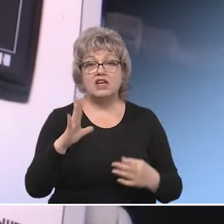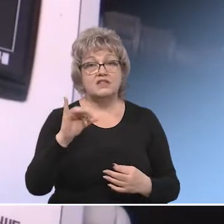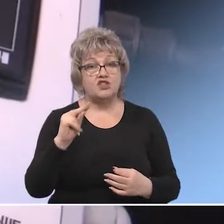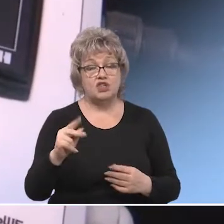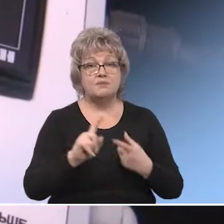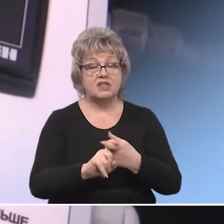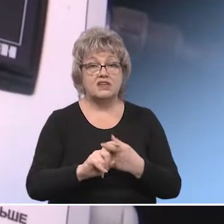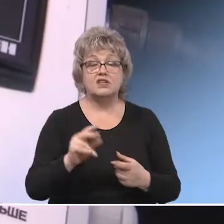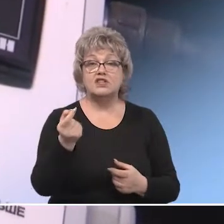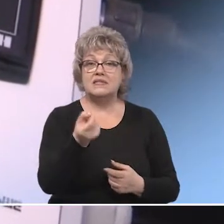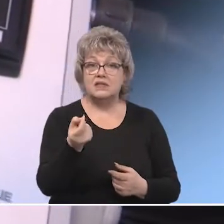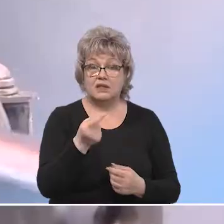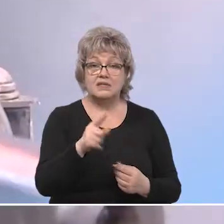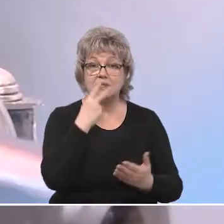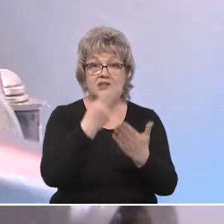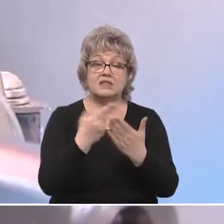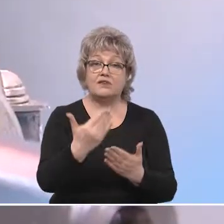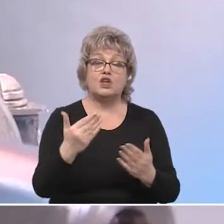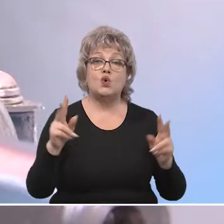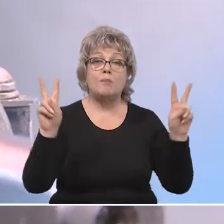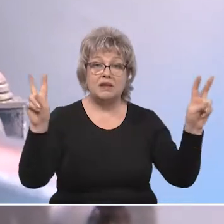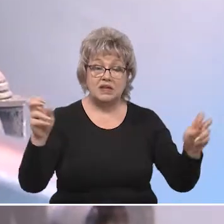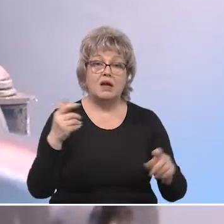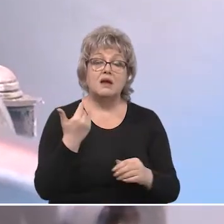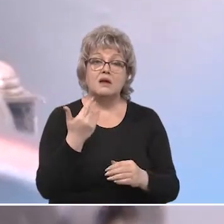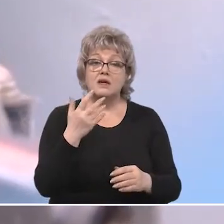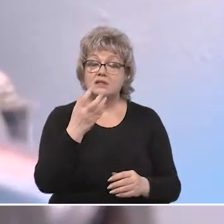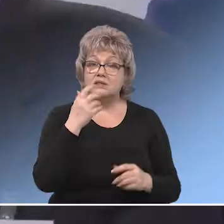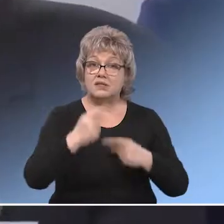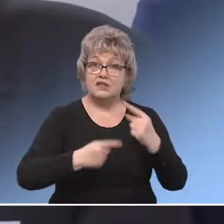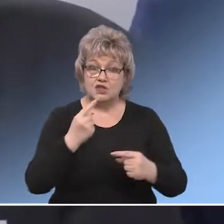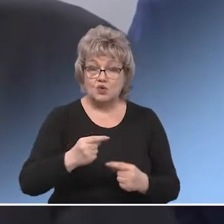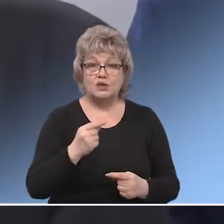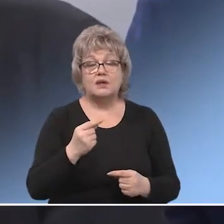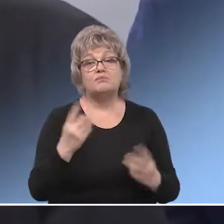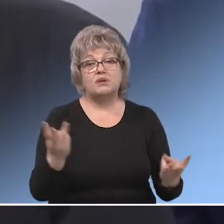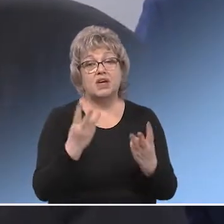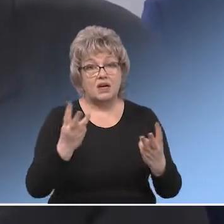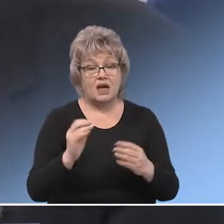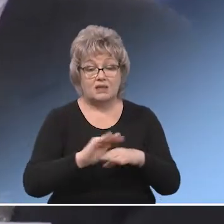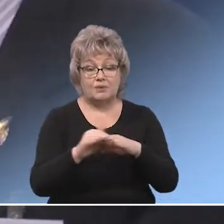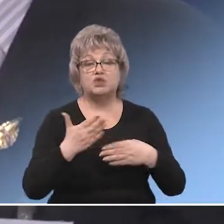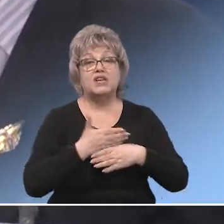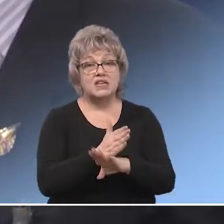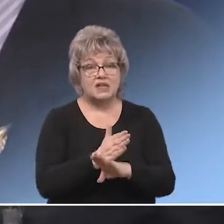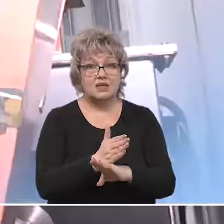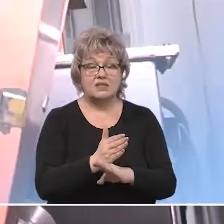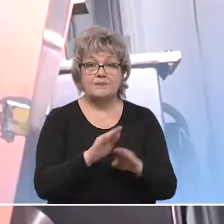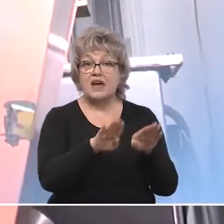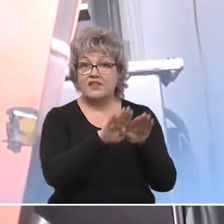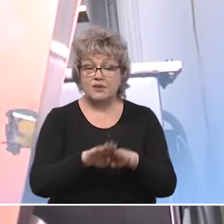для СВЧ-обеззараживания зерна. Здесь представлена ее модель. При традиционной тепловой обработке зерно пригорает, оболочка